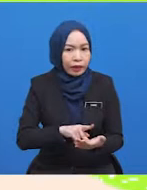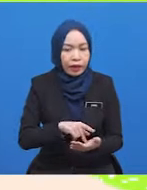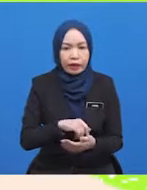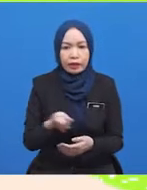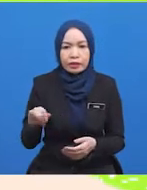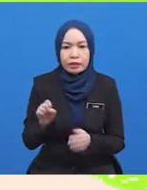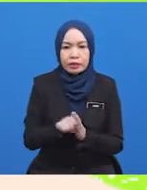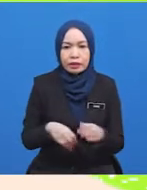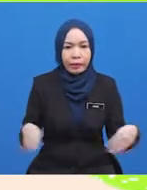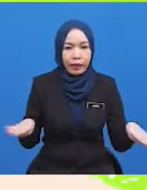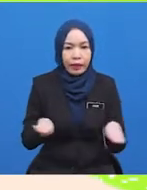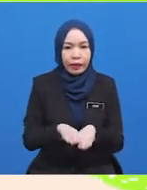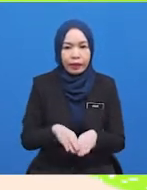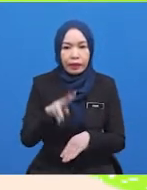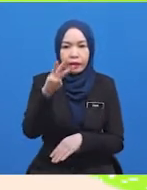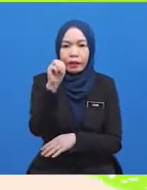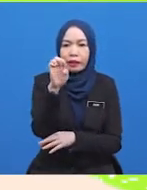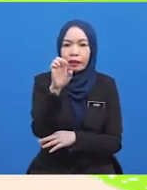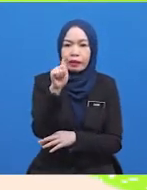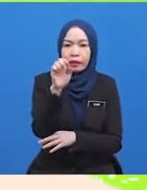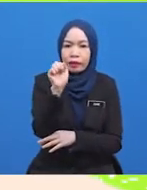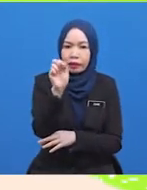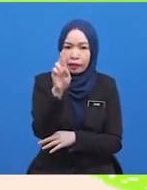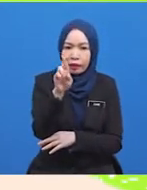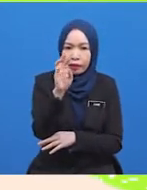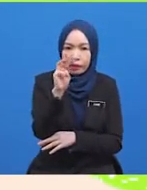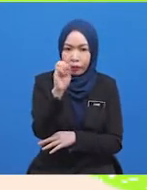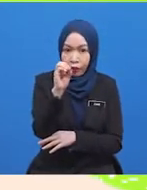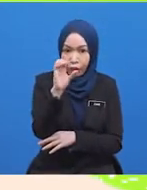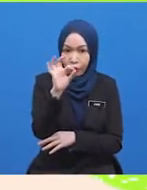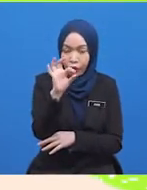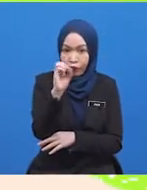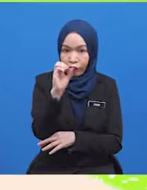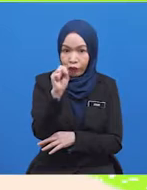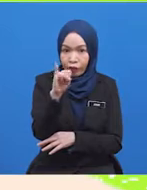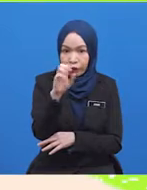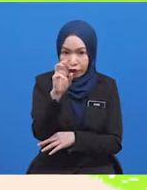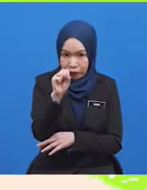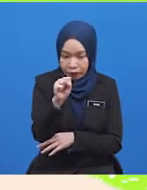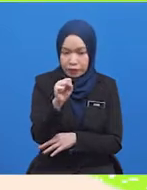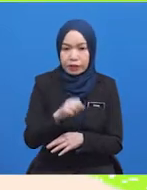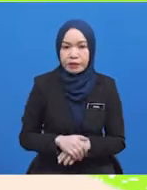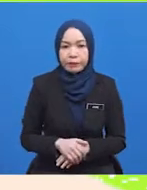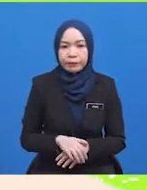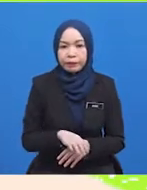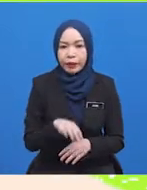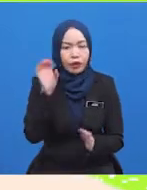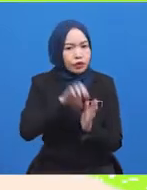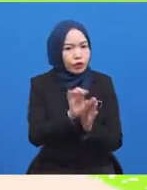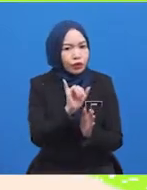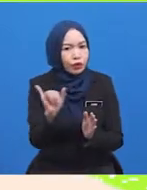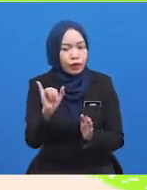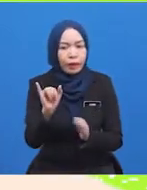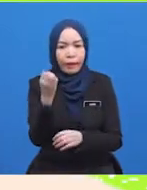serantau. Contoh batuan metamorfosis ialah nis, batu marmar, kuarzit